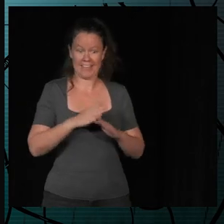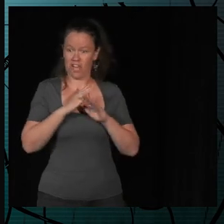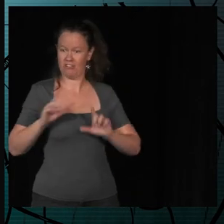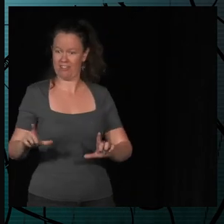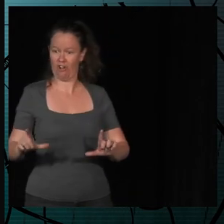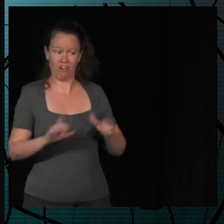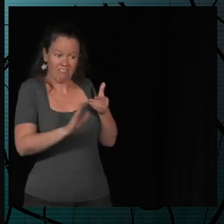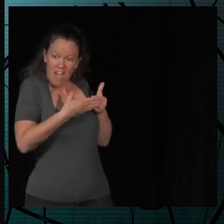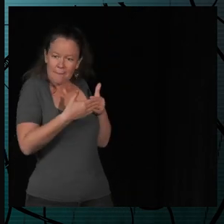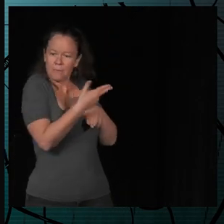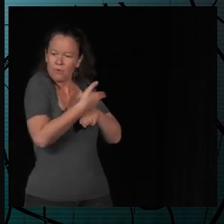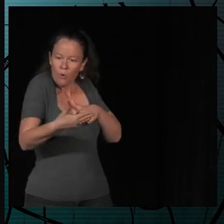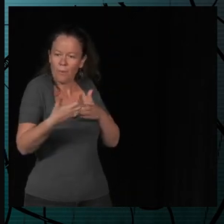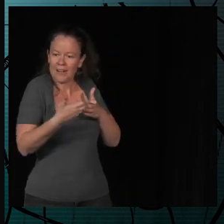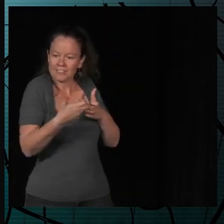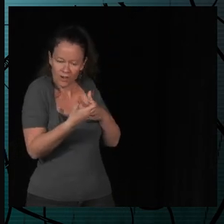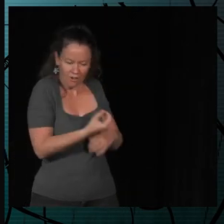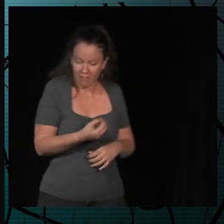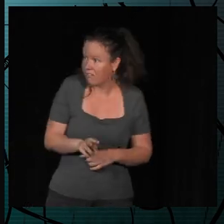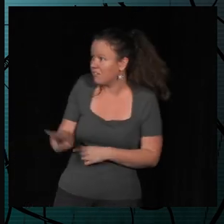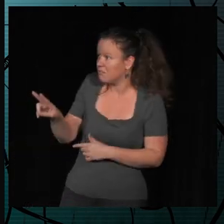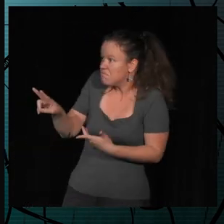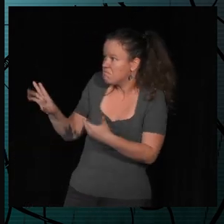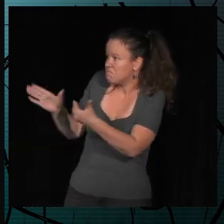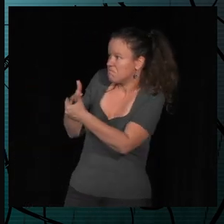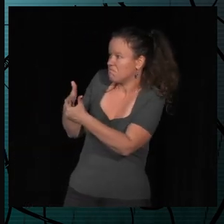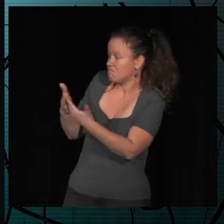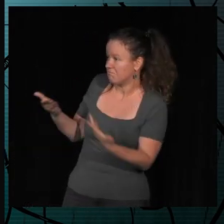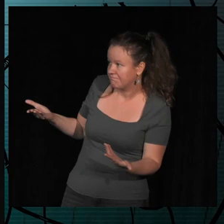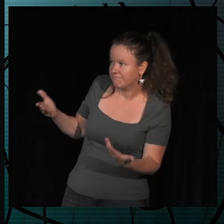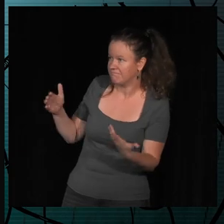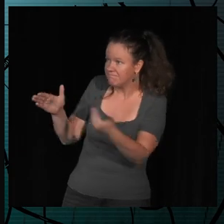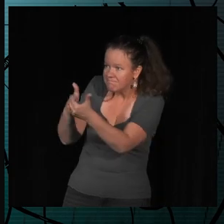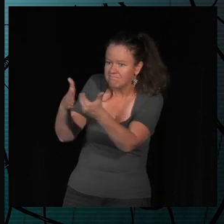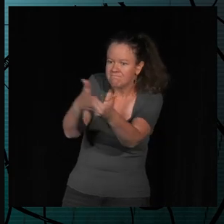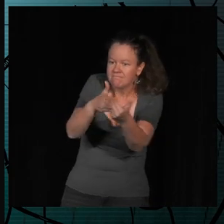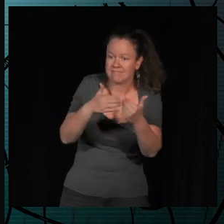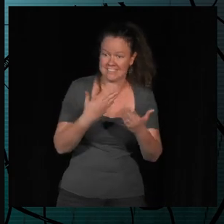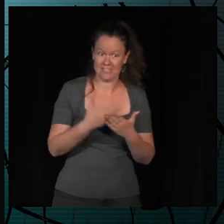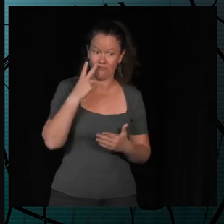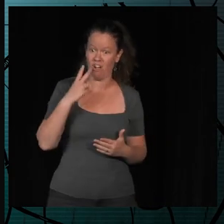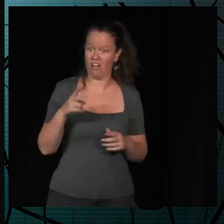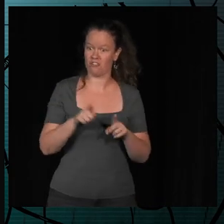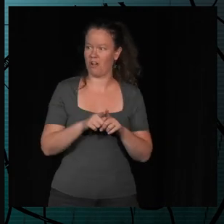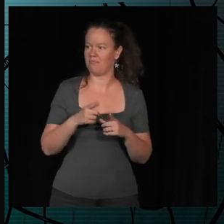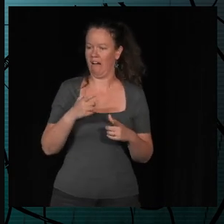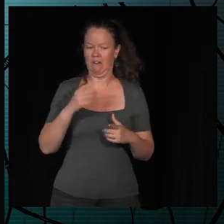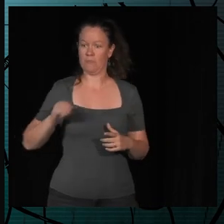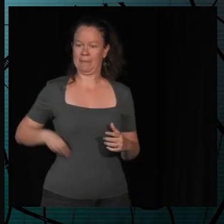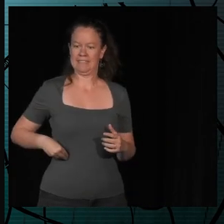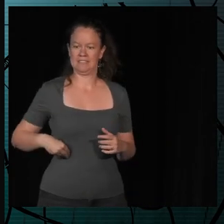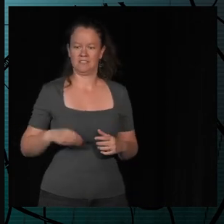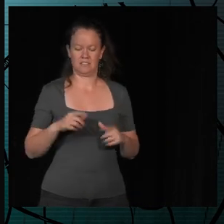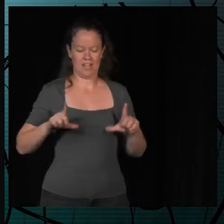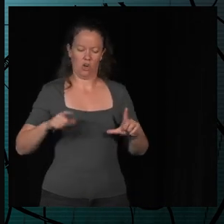porte fermée et des enfants qui doivent s'adresser à la porte et ça c'est des choses que je vois de plus en plus et qui sont très rigolote parce que dès qu'on a l'impression pareil de trouver